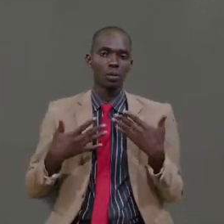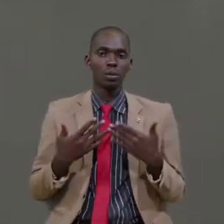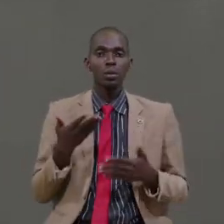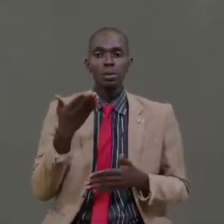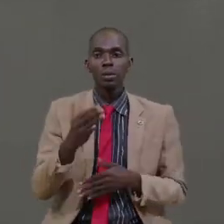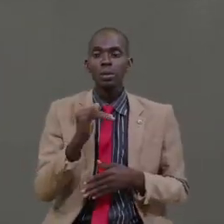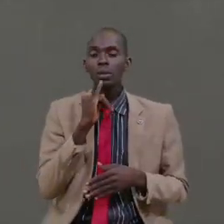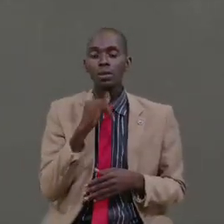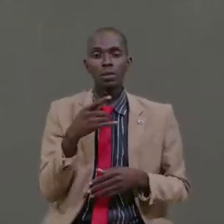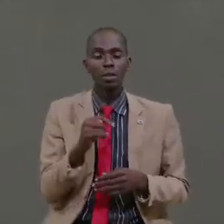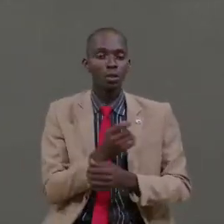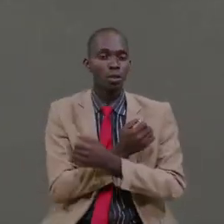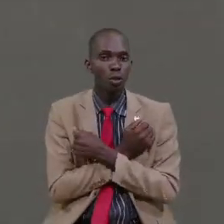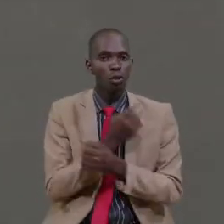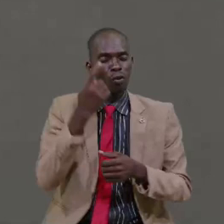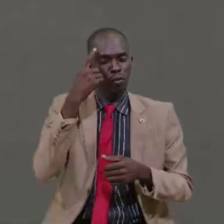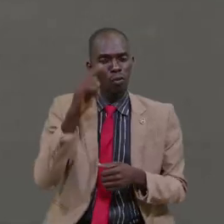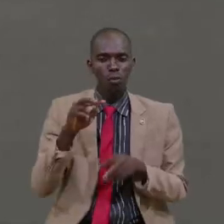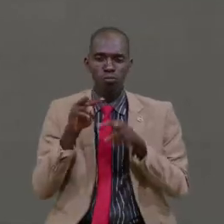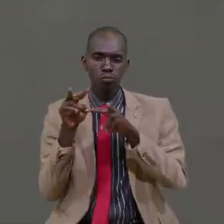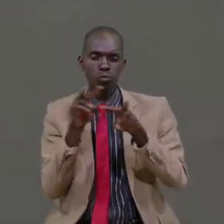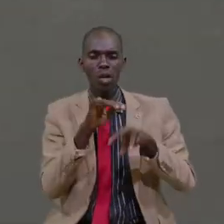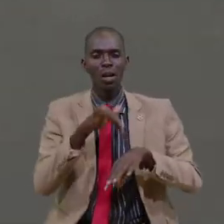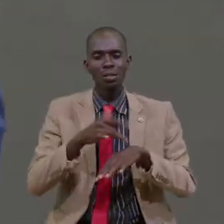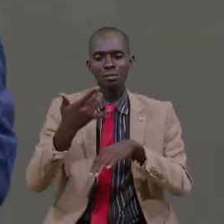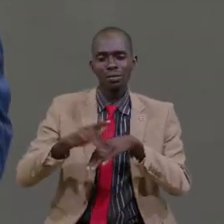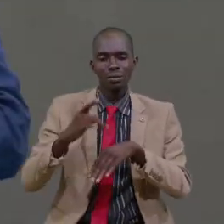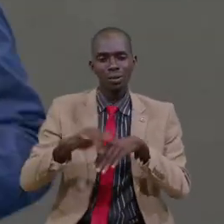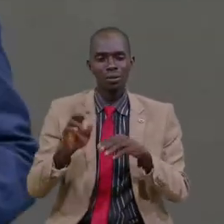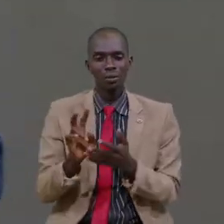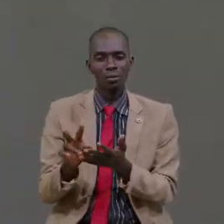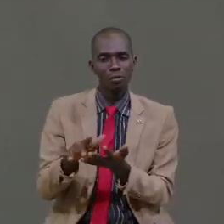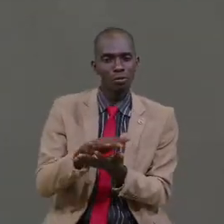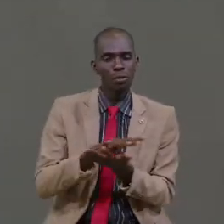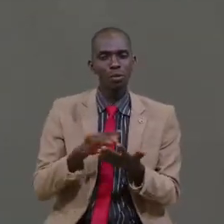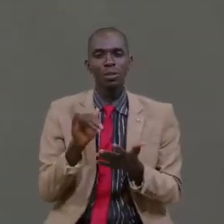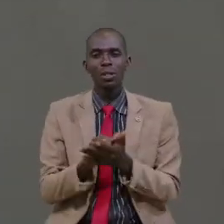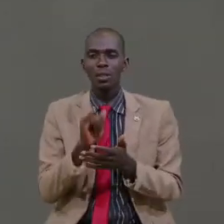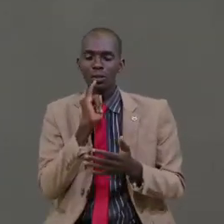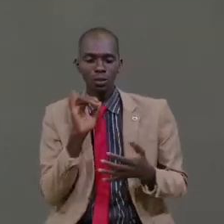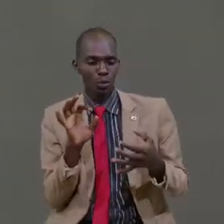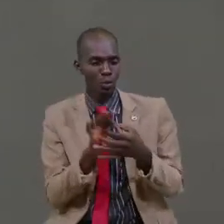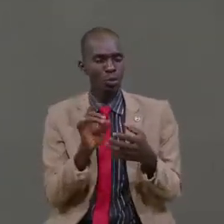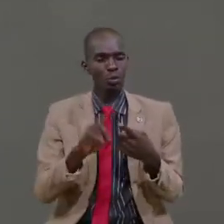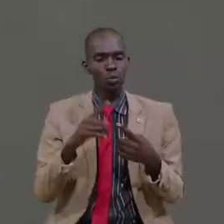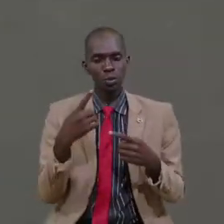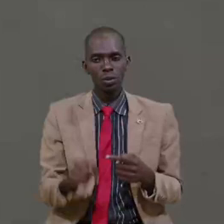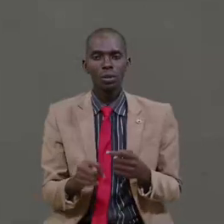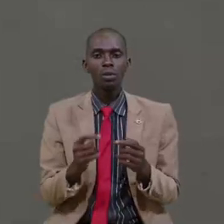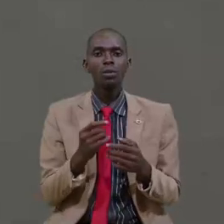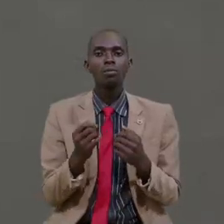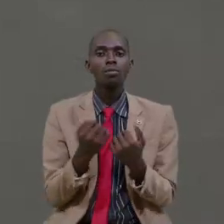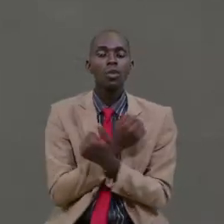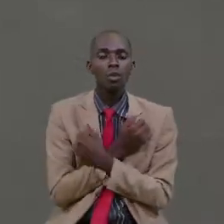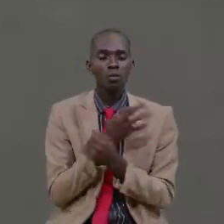a l'amour de la pornographie. La pornographie est connectée à l'amour de la chair. Et quand tu aimes